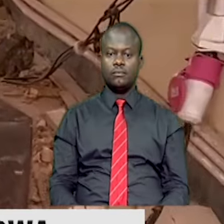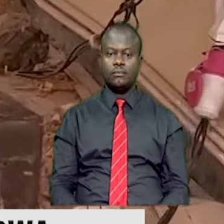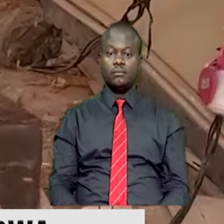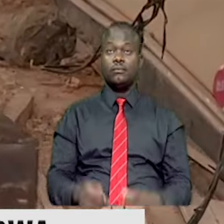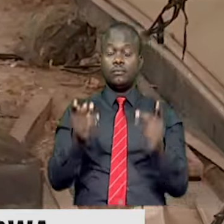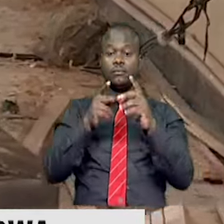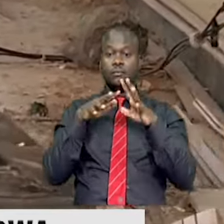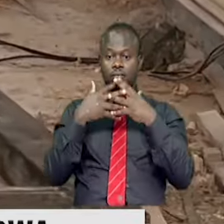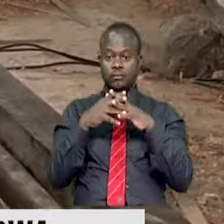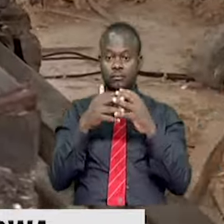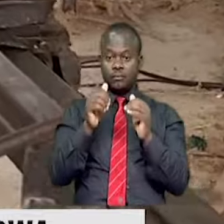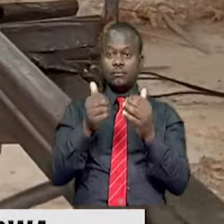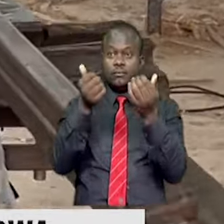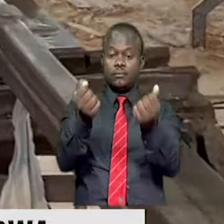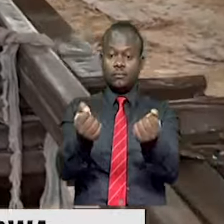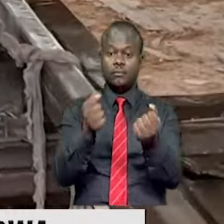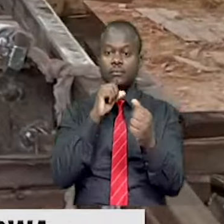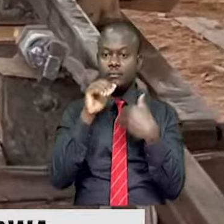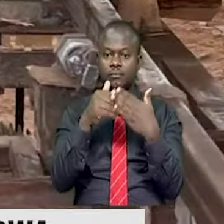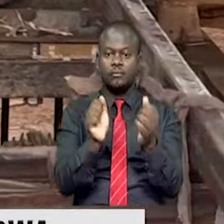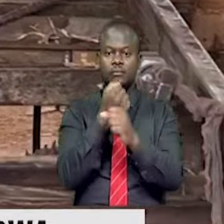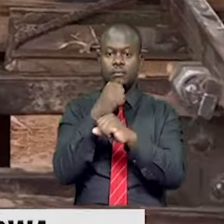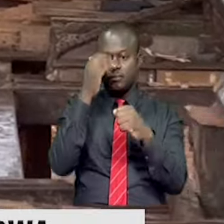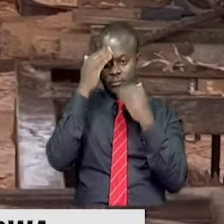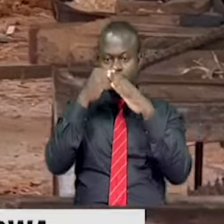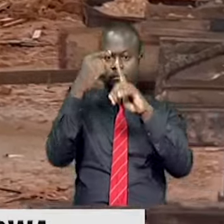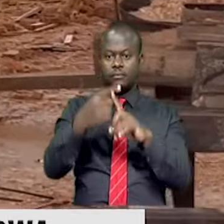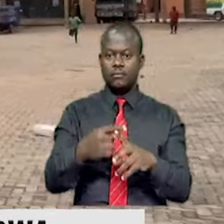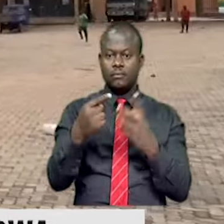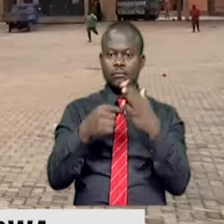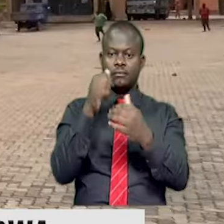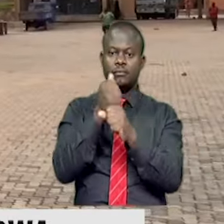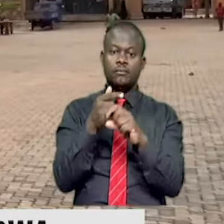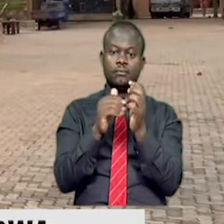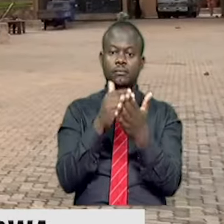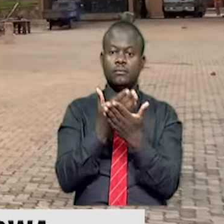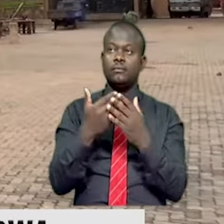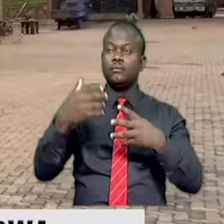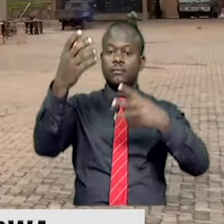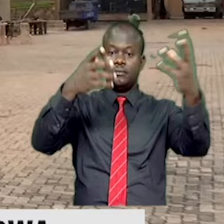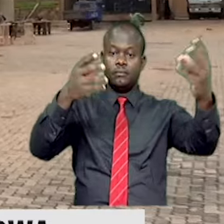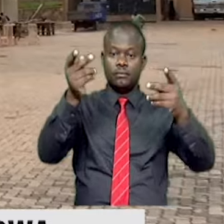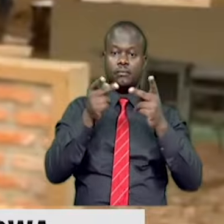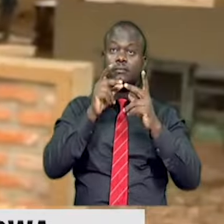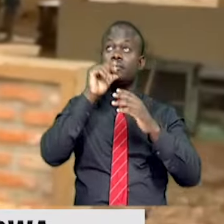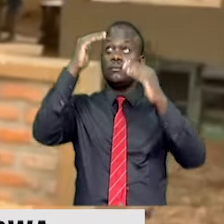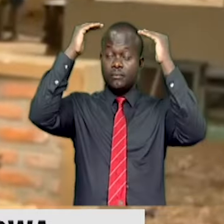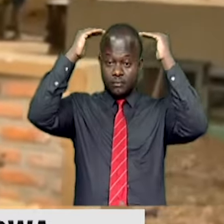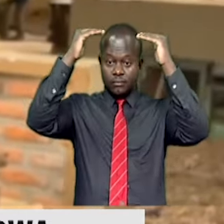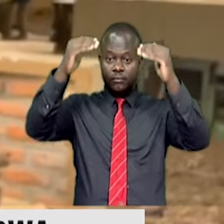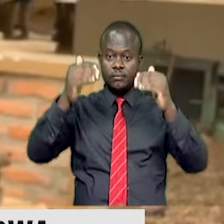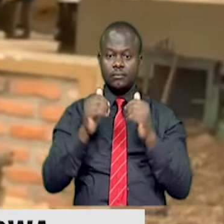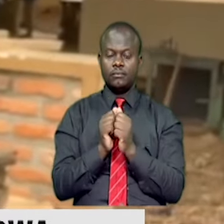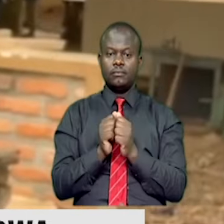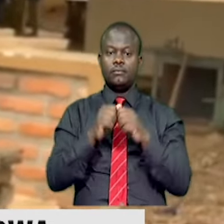Aho imashini zabo ziteretse ntibyabakundira ngo banateranyirize ibyo bakoze, bibasaba kubisohora hanze ahadasakaye. Imvura nigwa